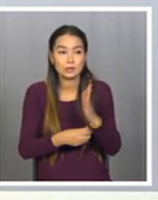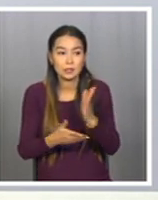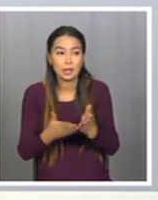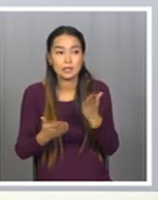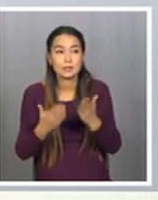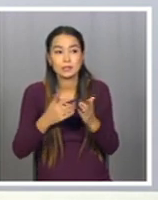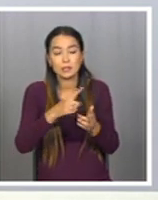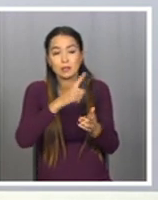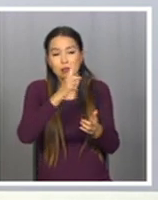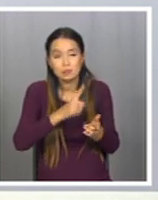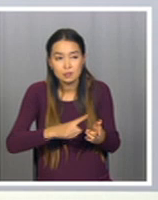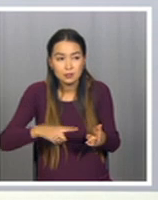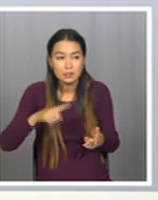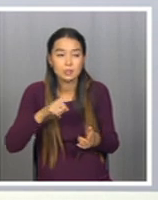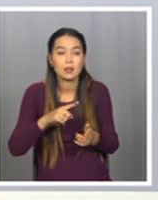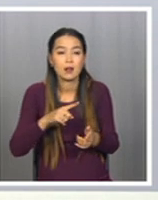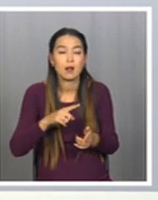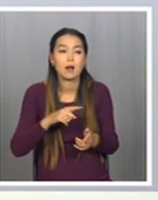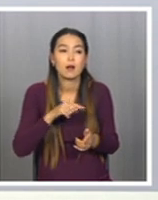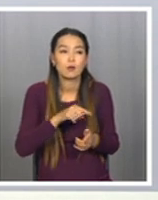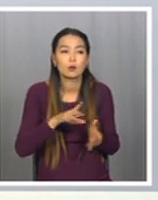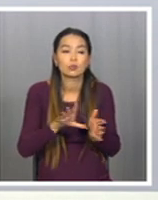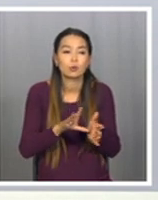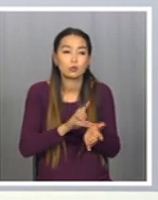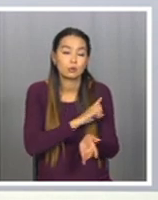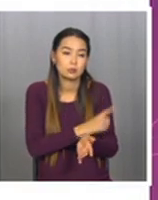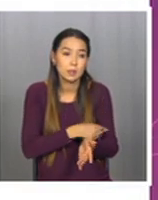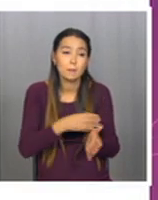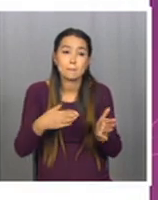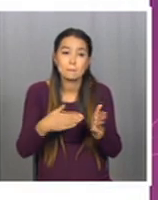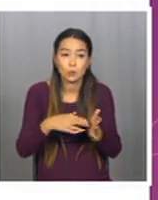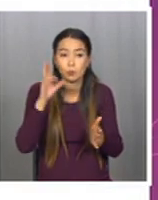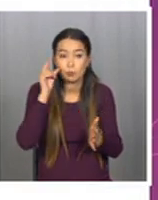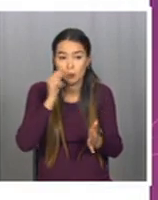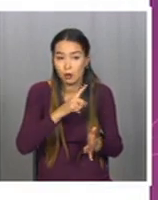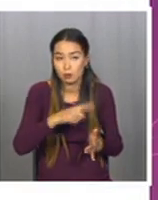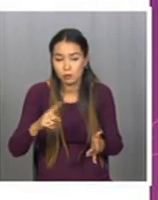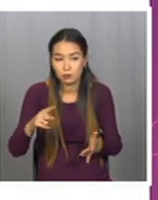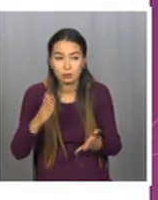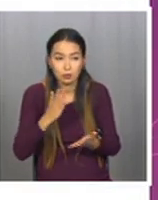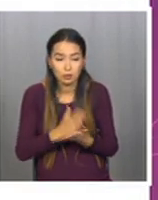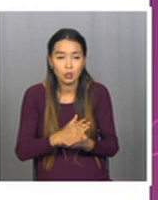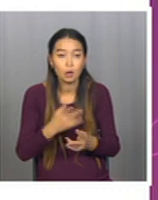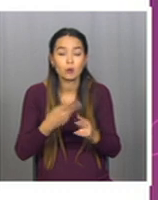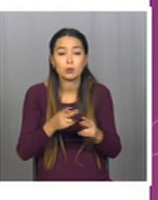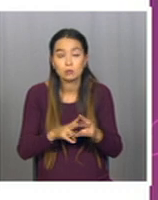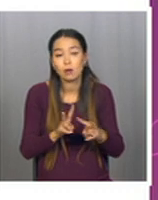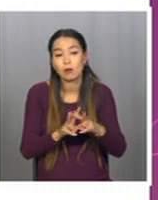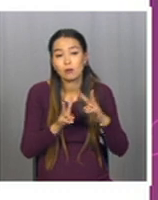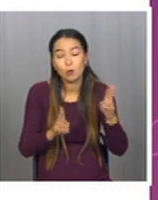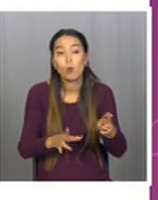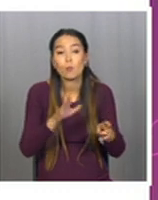аз минимум мәніне жеткен кезде онда тоқ күші де минимум мәніне жетеді. Яғни сонымен қатар екеуі де бірдей